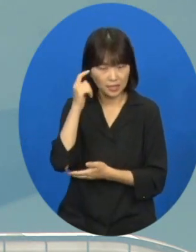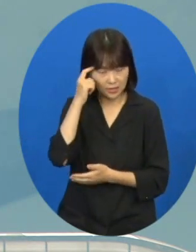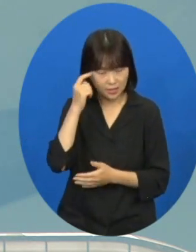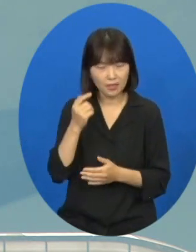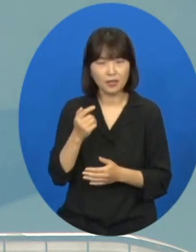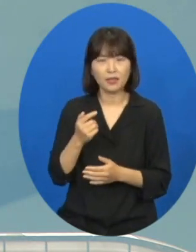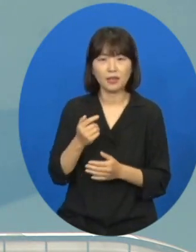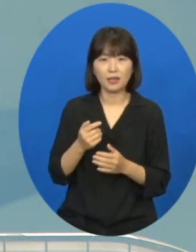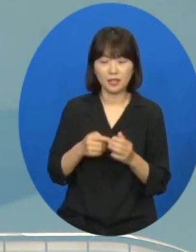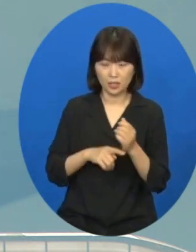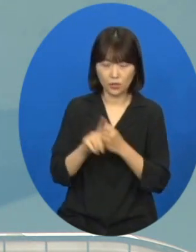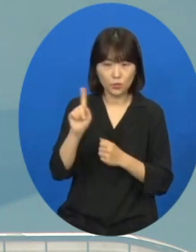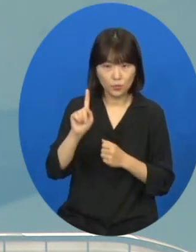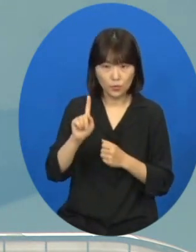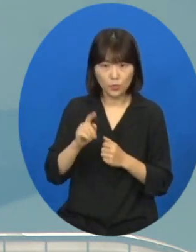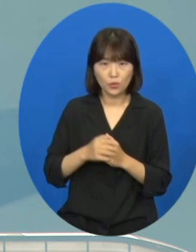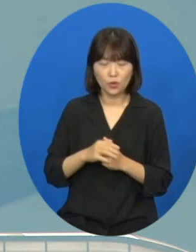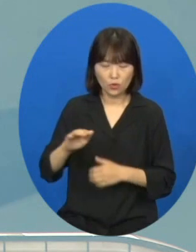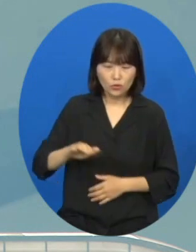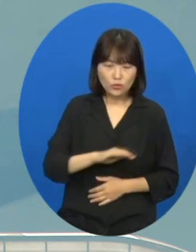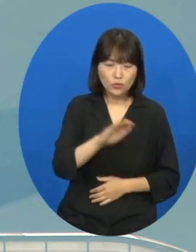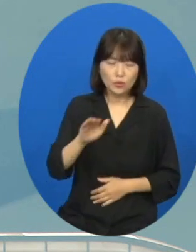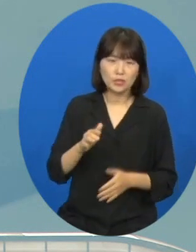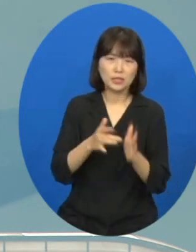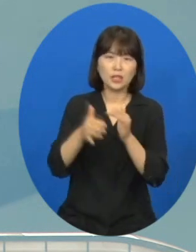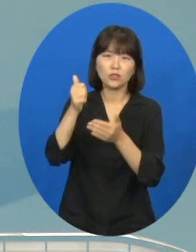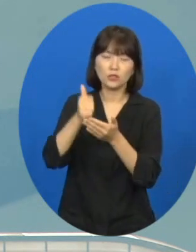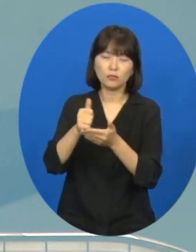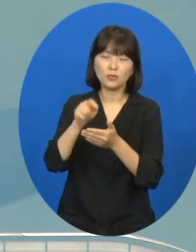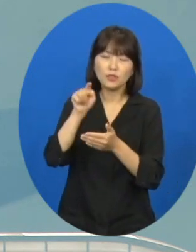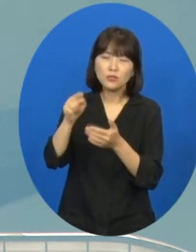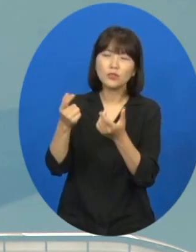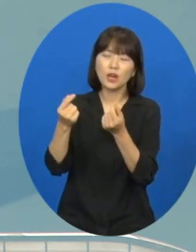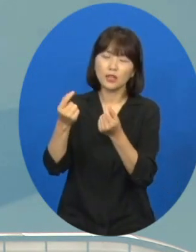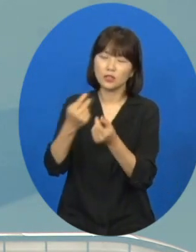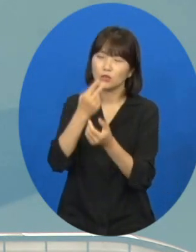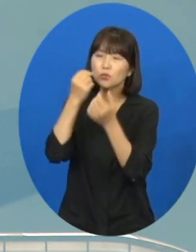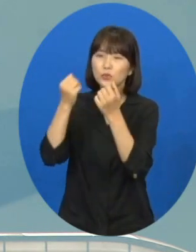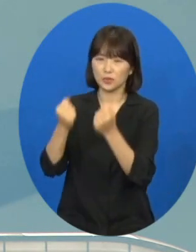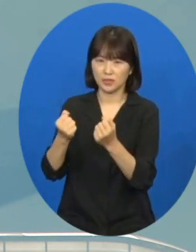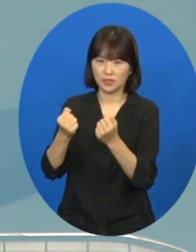이유는 우리에게 있어서 예수님이 바로 그와 같은 존재세요.